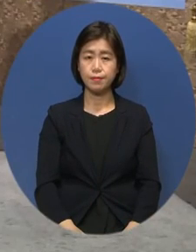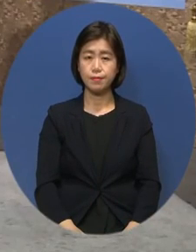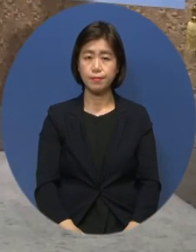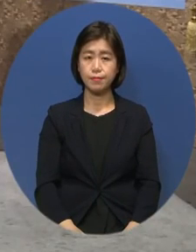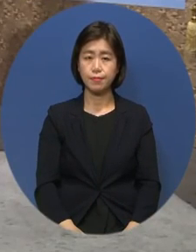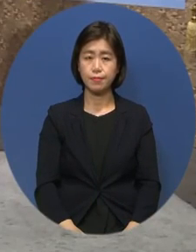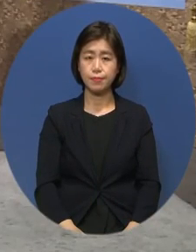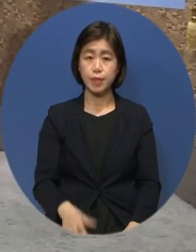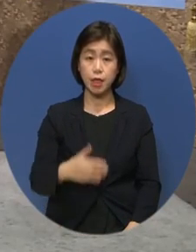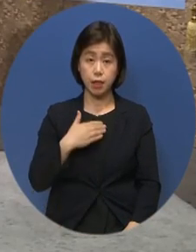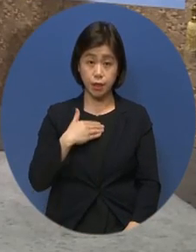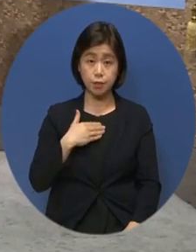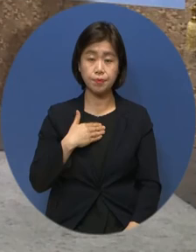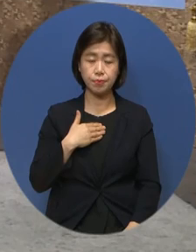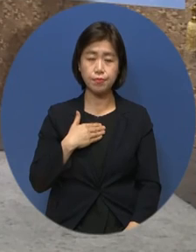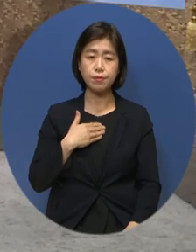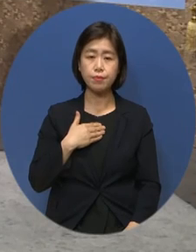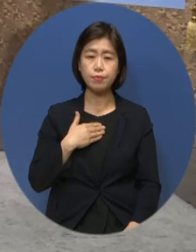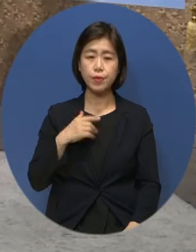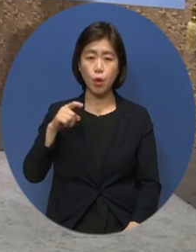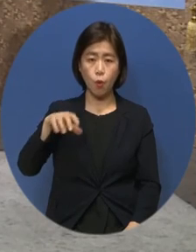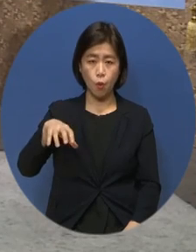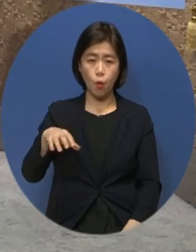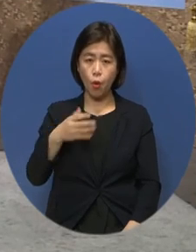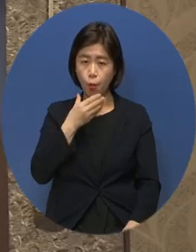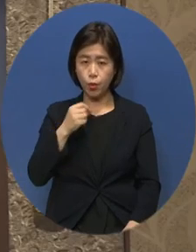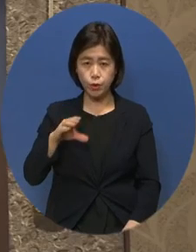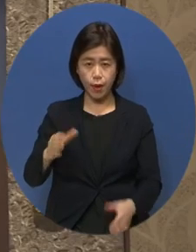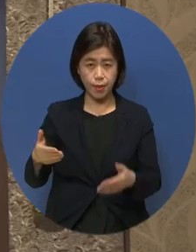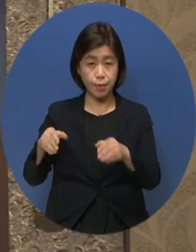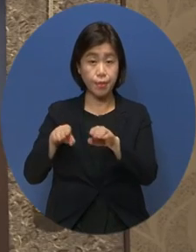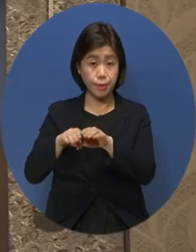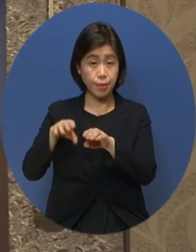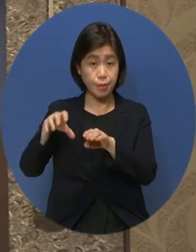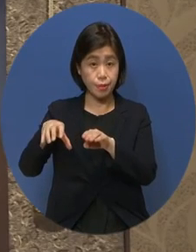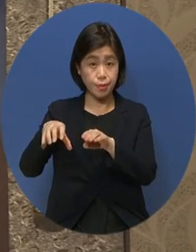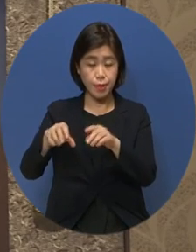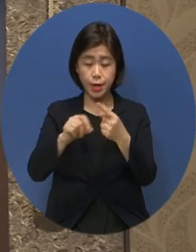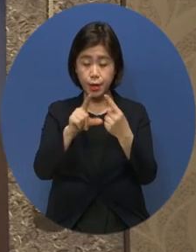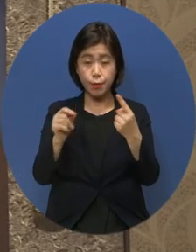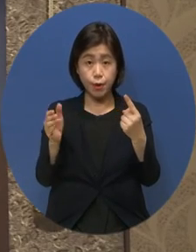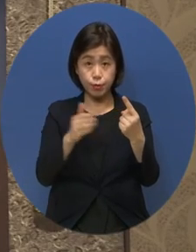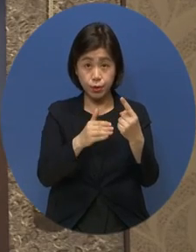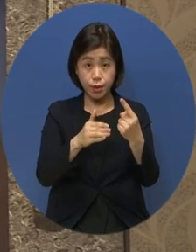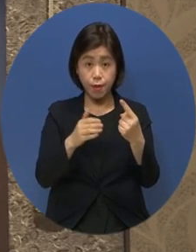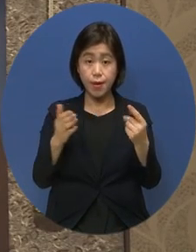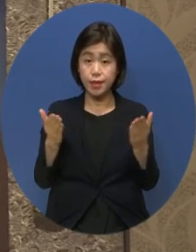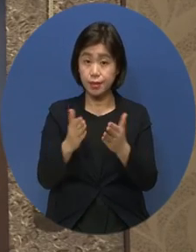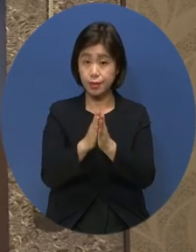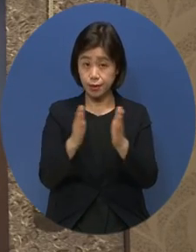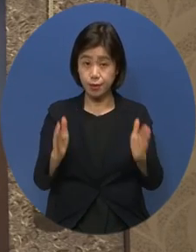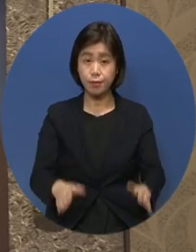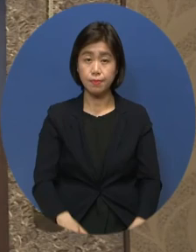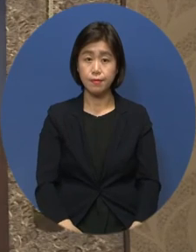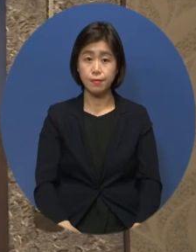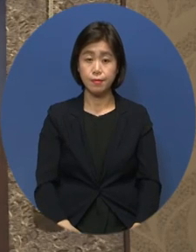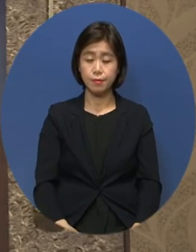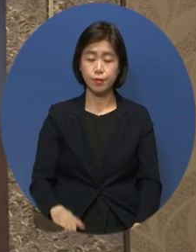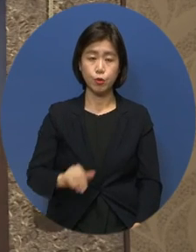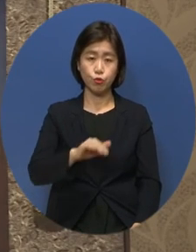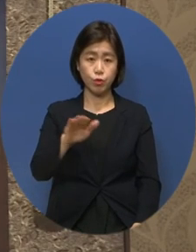저는 영등포 장애인 복지관의 어 관성으로 1월부터 부임을 했습니다 우리 기관의